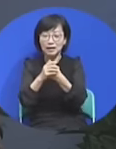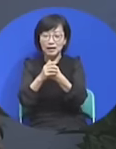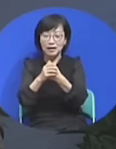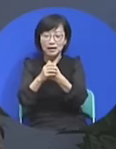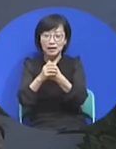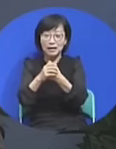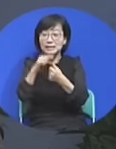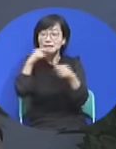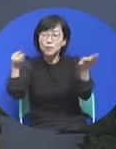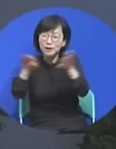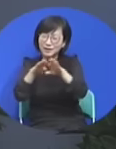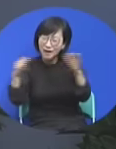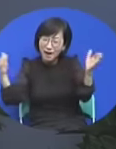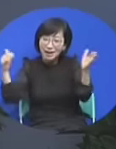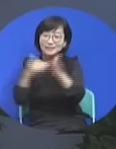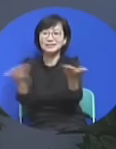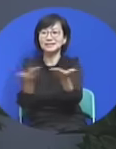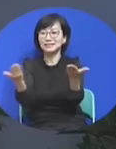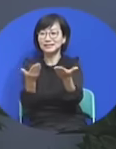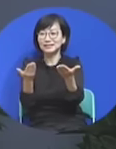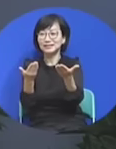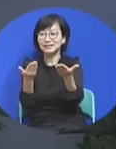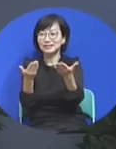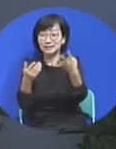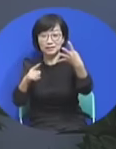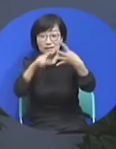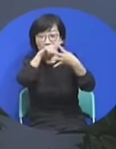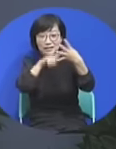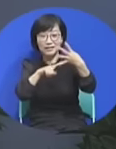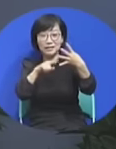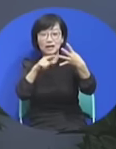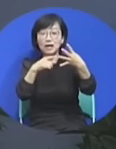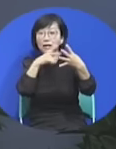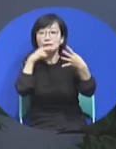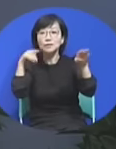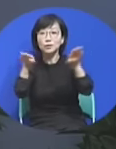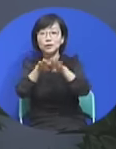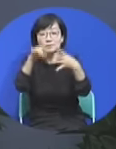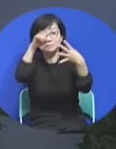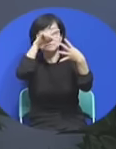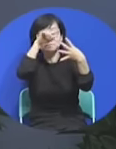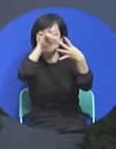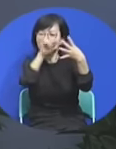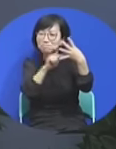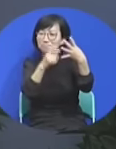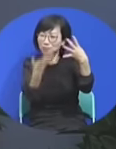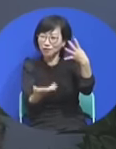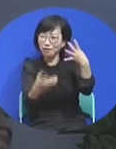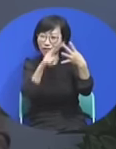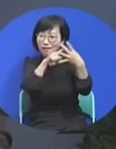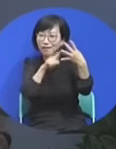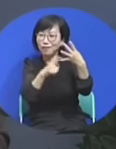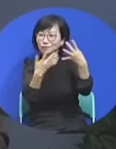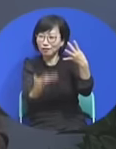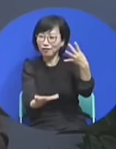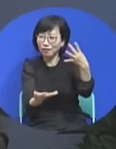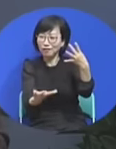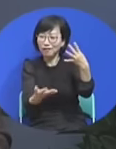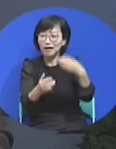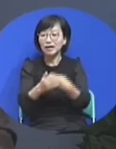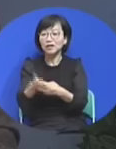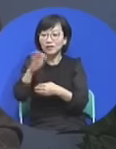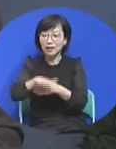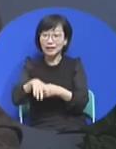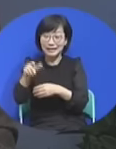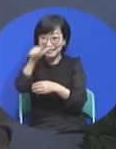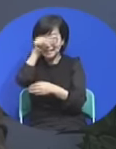그랬어요. Almost all companies were like that. 근데 그걸 제시한 거예요. But that's the offer he made. 그러니까 다른 사람이 해야 될 힘든 거를 자기가 하는 거예요. So all the difficult tasks that